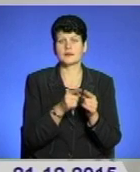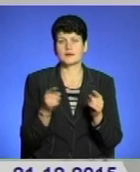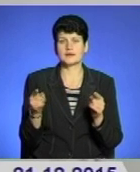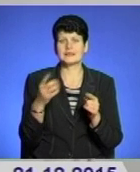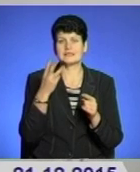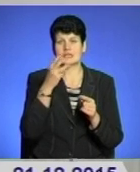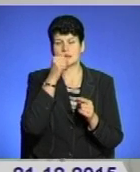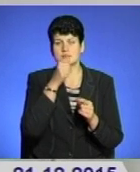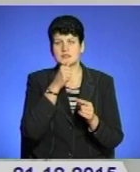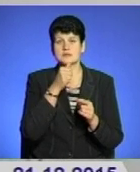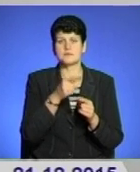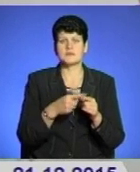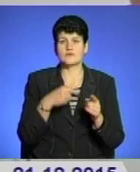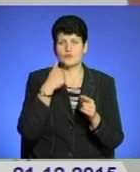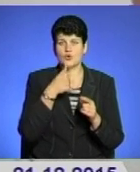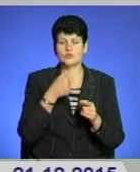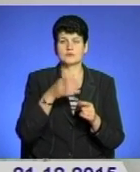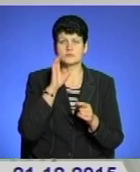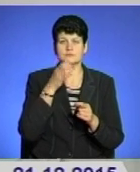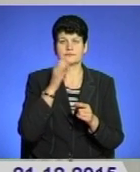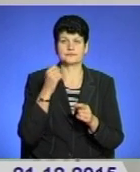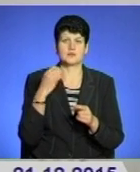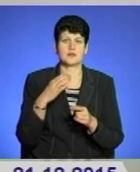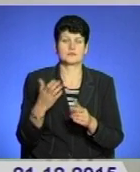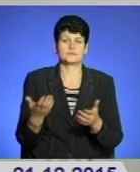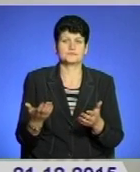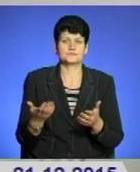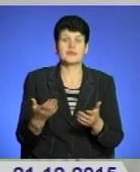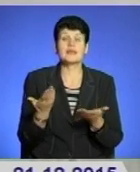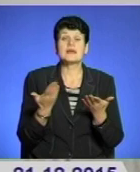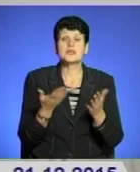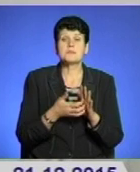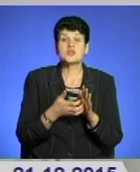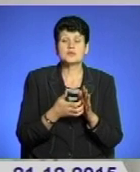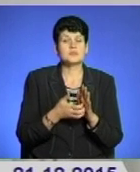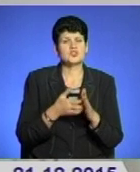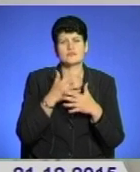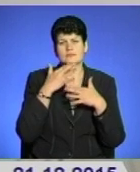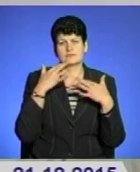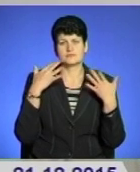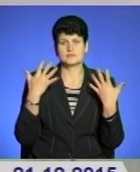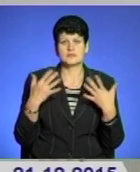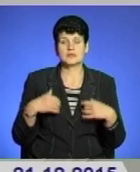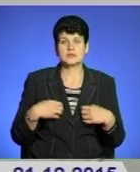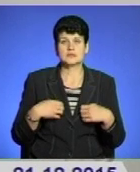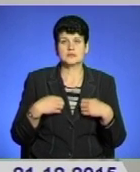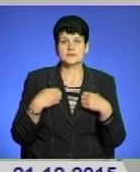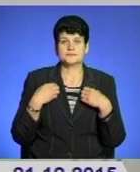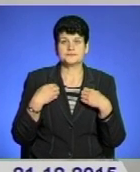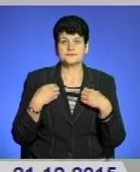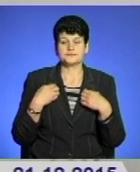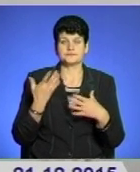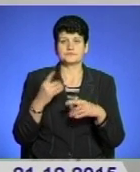року і навіть все життя не вживають алкоголь. Які причини? Причин є багато. Стреси в